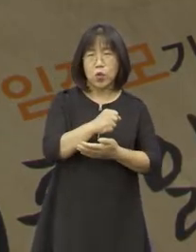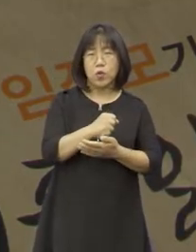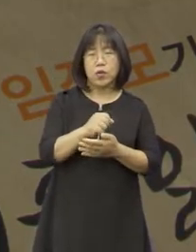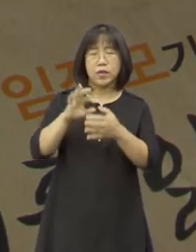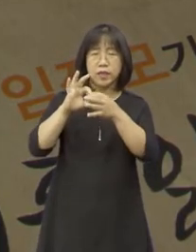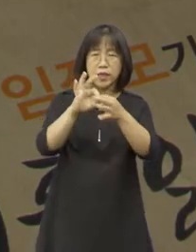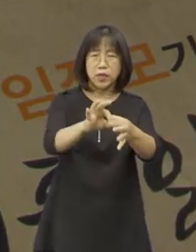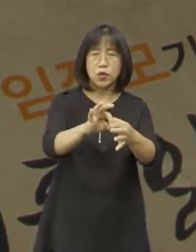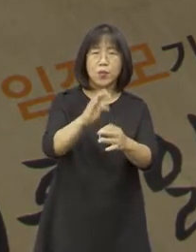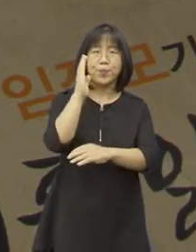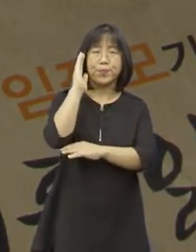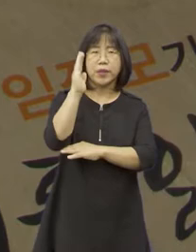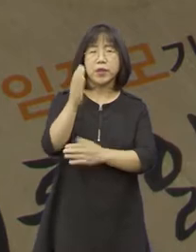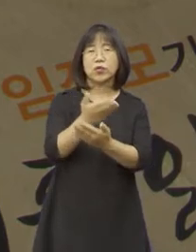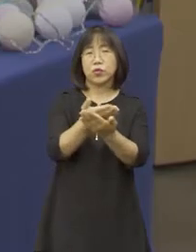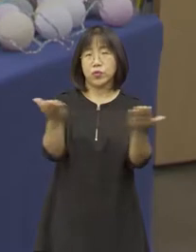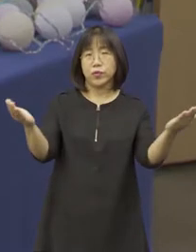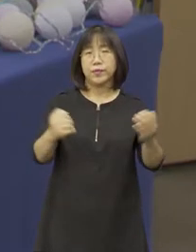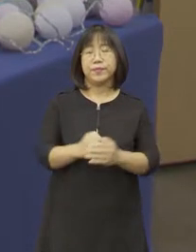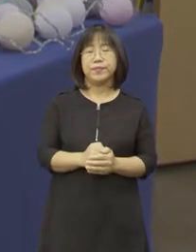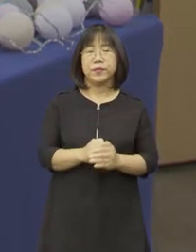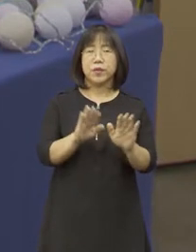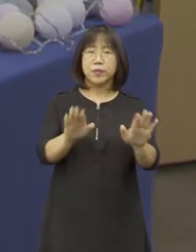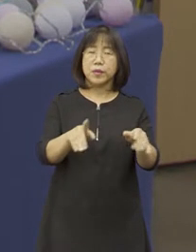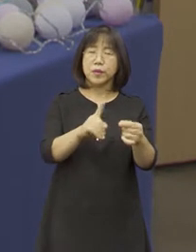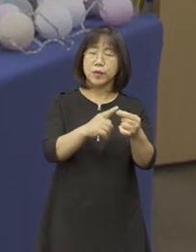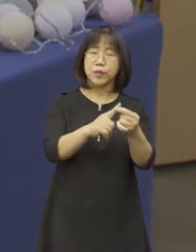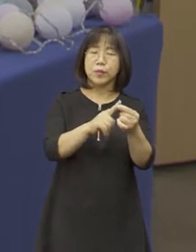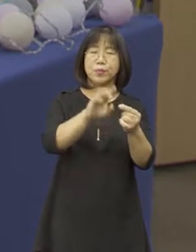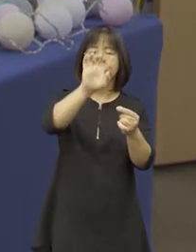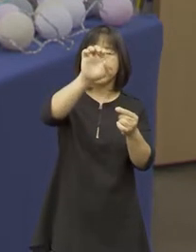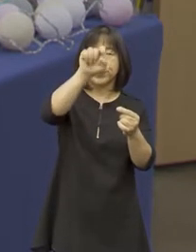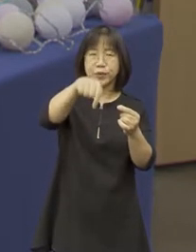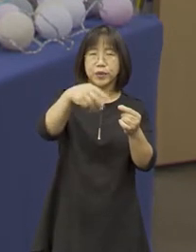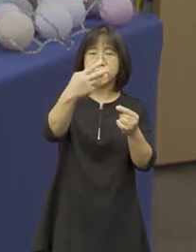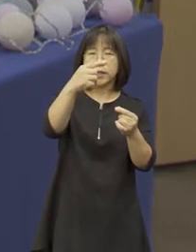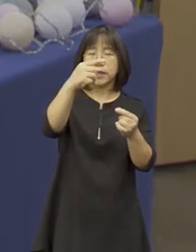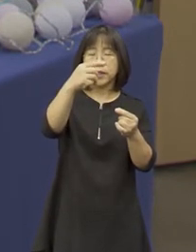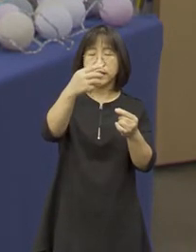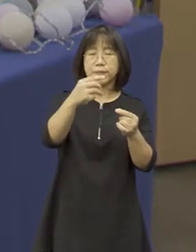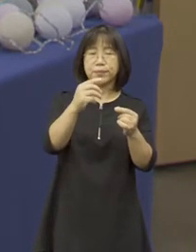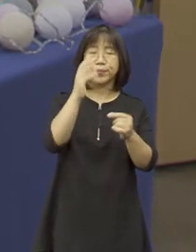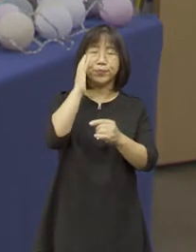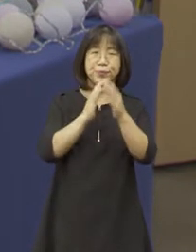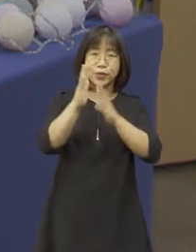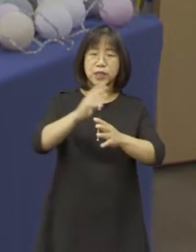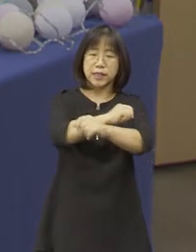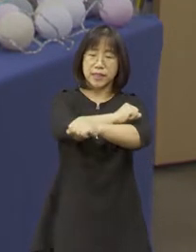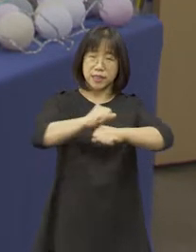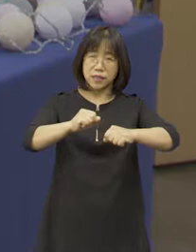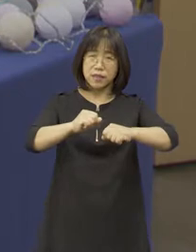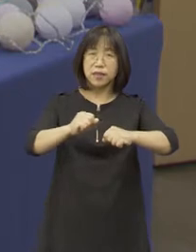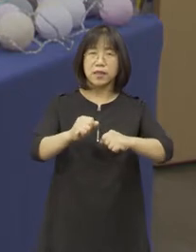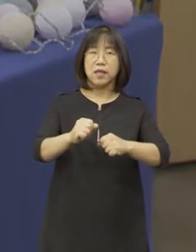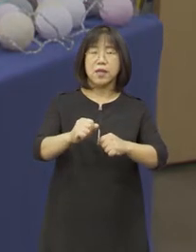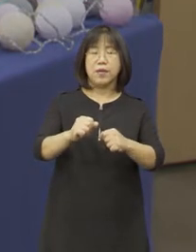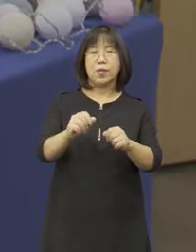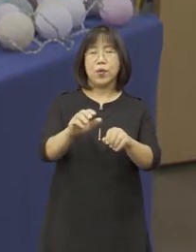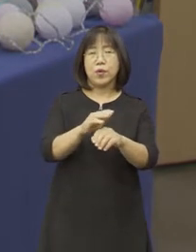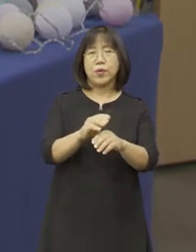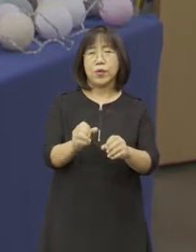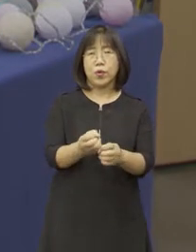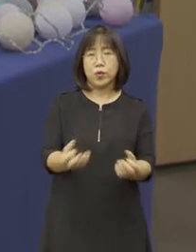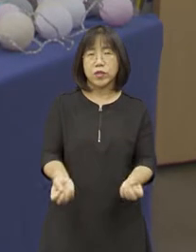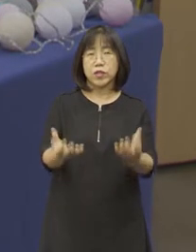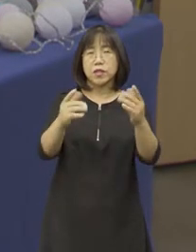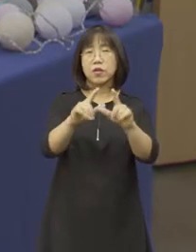진행됩니다. 임진모 대중문화평론가의 푸른들 언택트 북콘서트는 오는 9월 24일 ITV를 통해 참여할 수